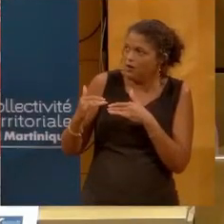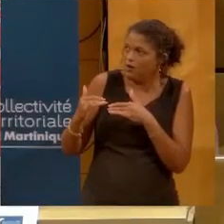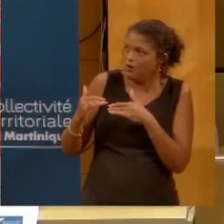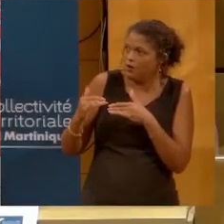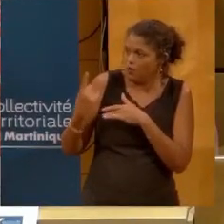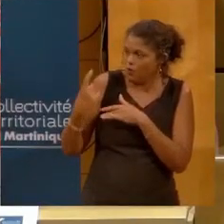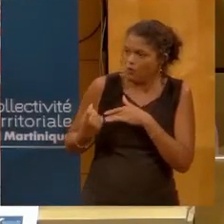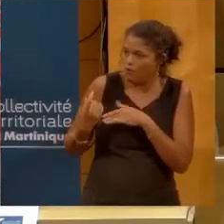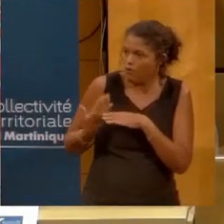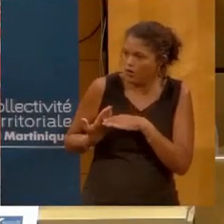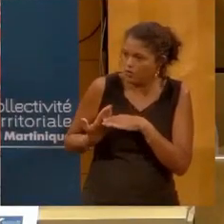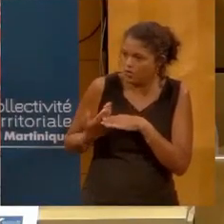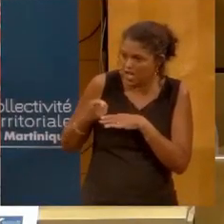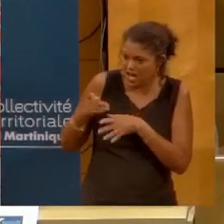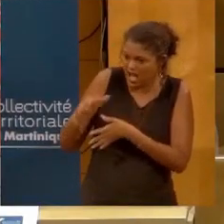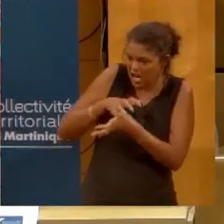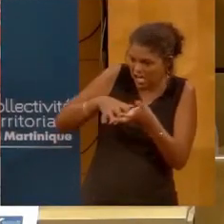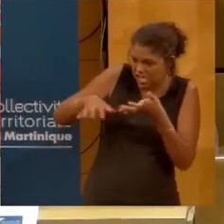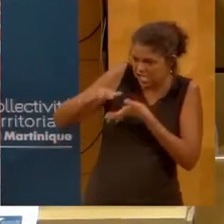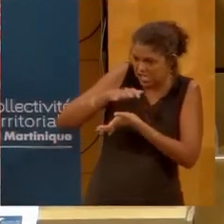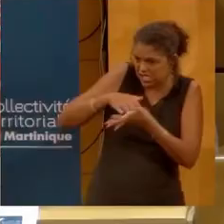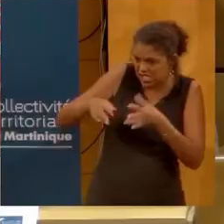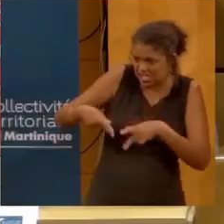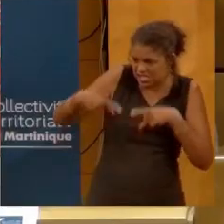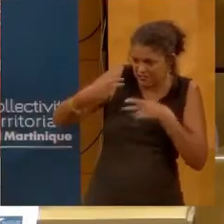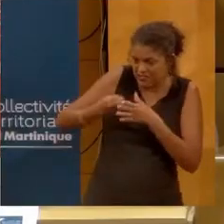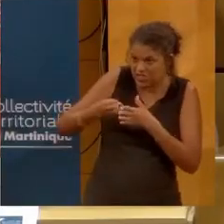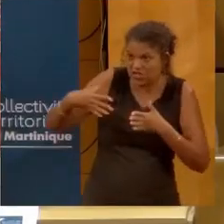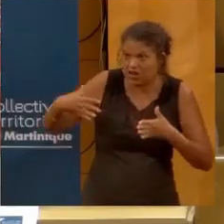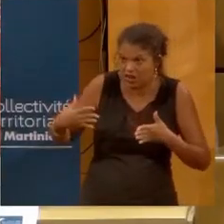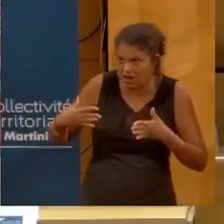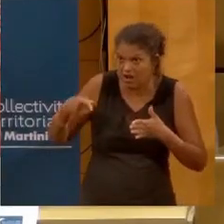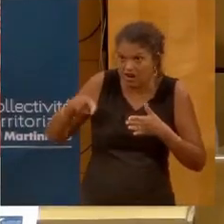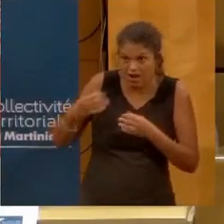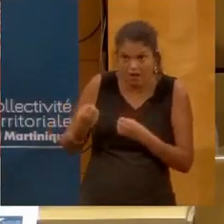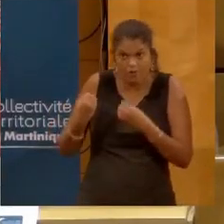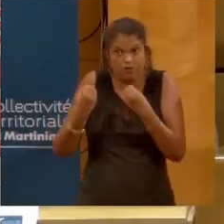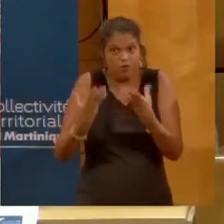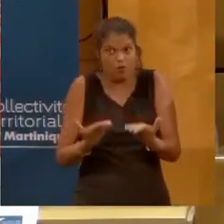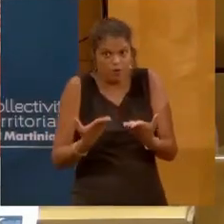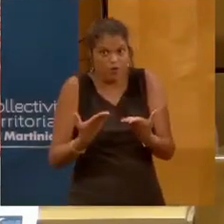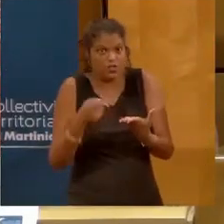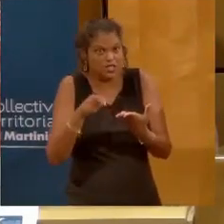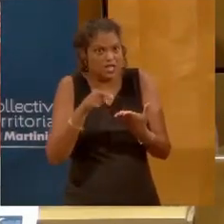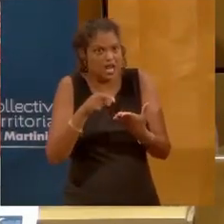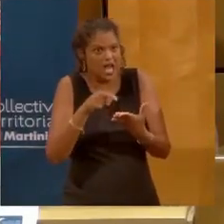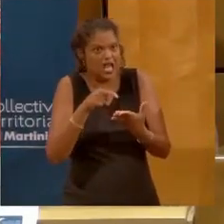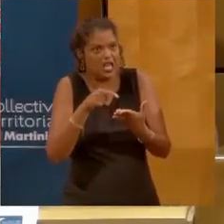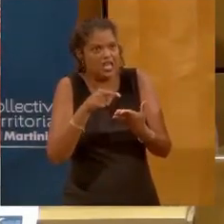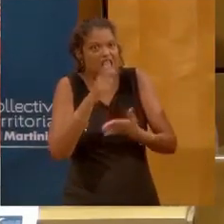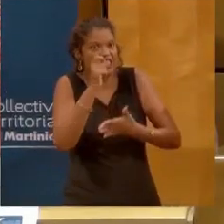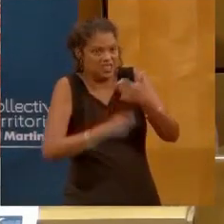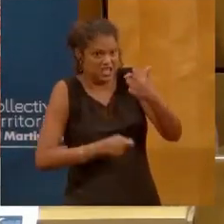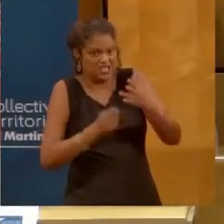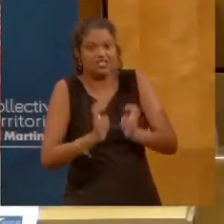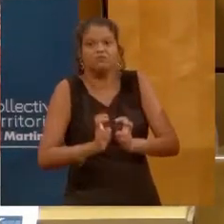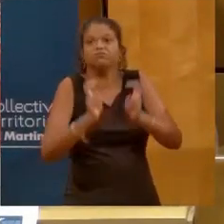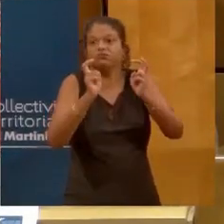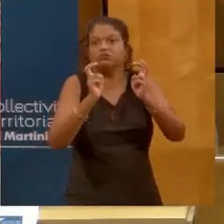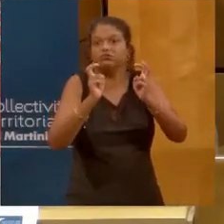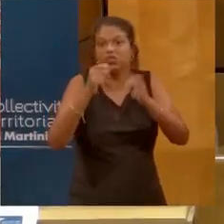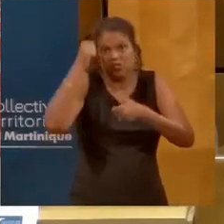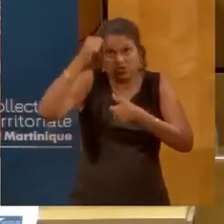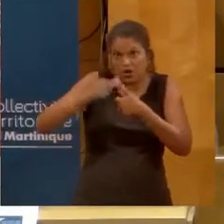nous sommes en pleine crise contre la vie chère, à proposer des augmentations de taxes. Puisque, je rappelle, pour les